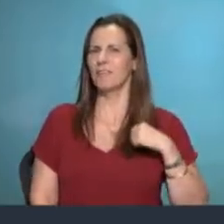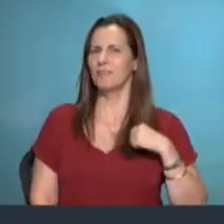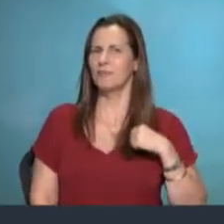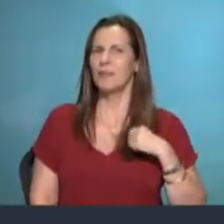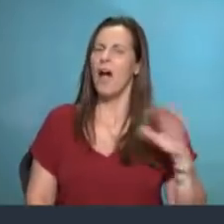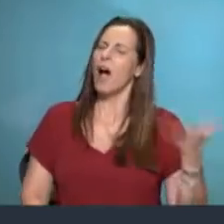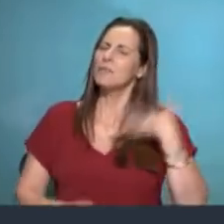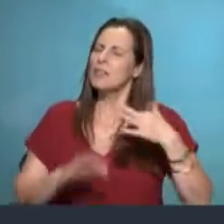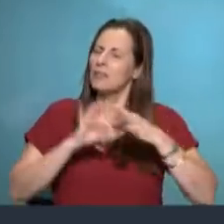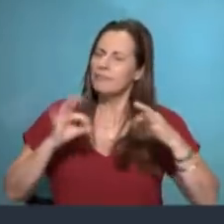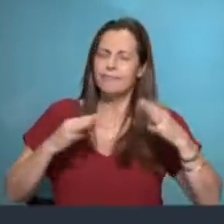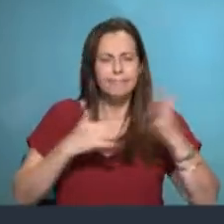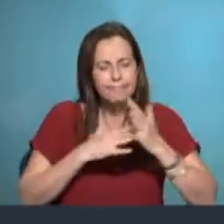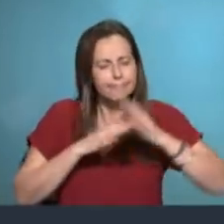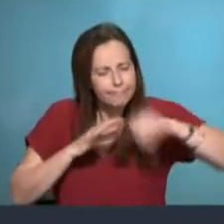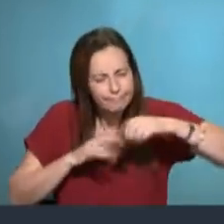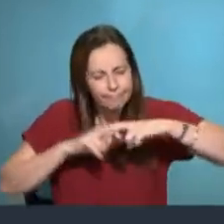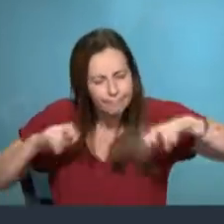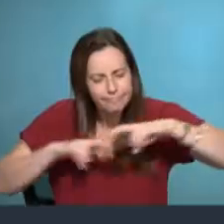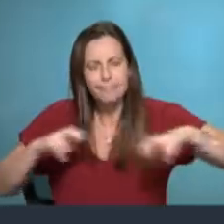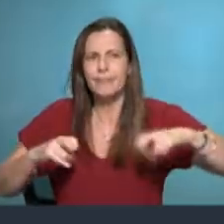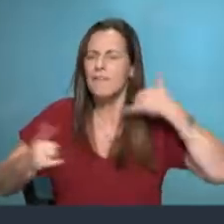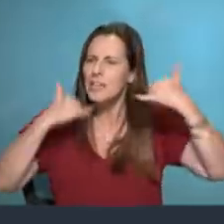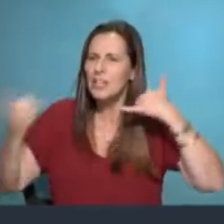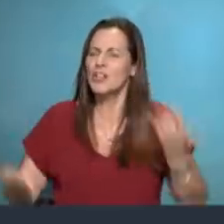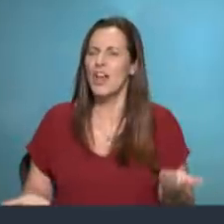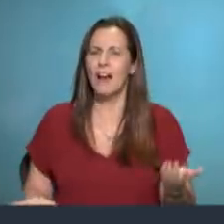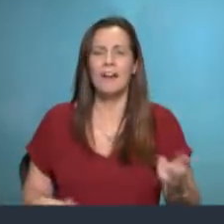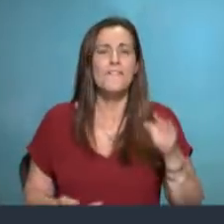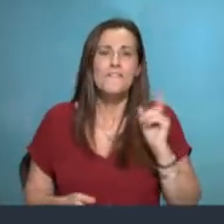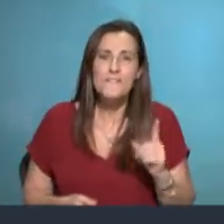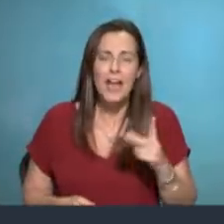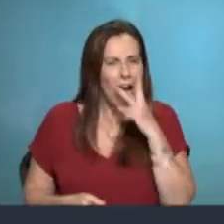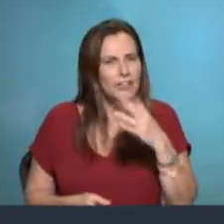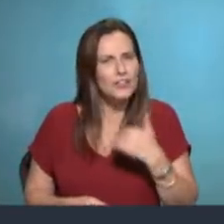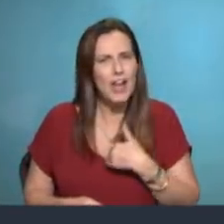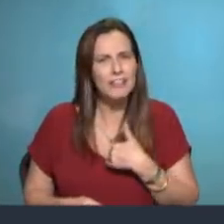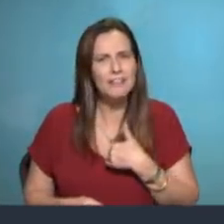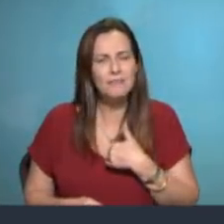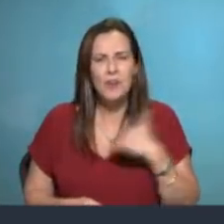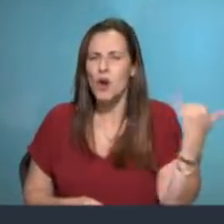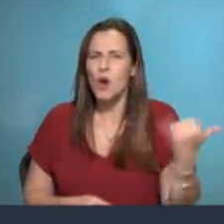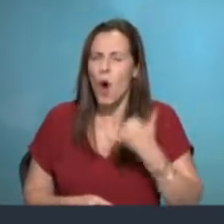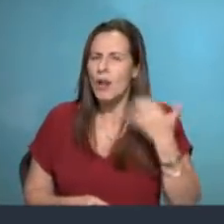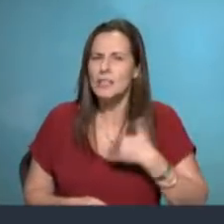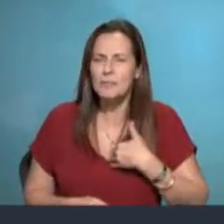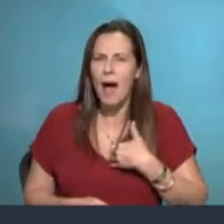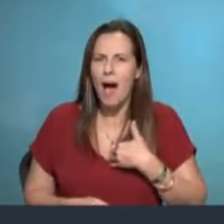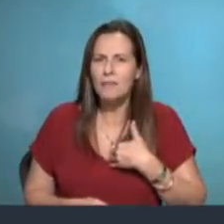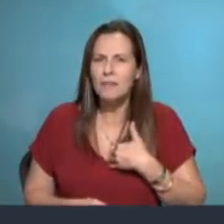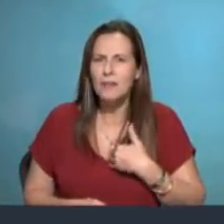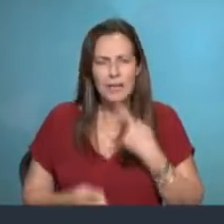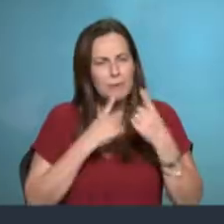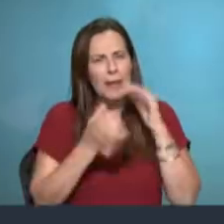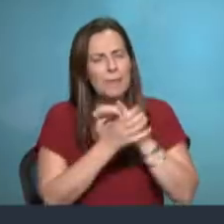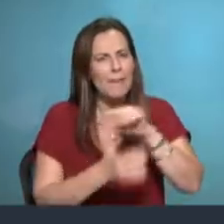אז התחלתי לחפור ולקרוא ולהתקשר, וראיתי שאני, כל הזמן שלי, זה בעצם מדברת עם